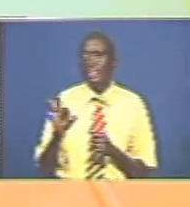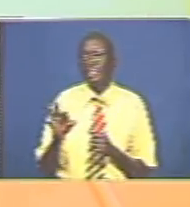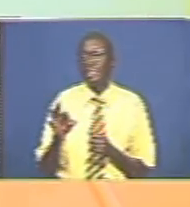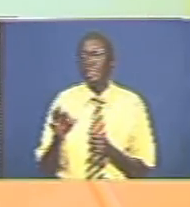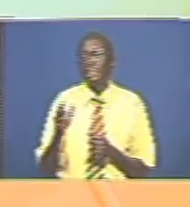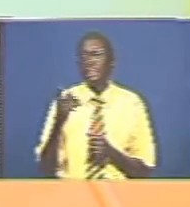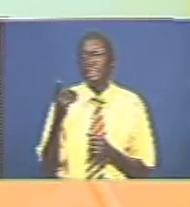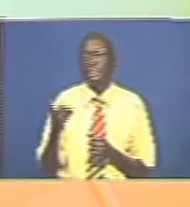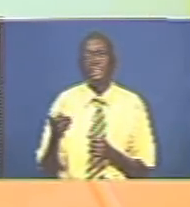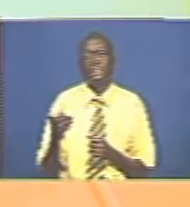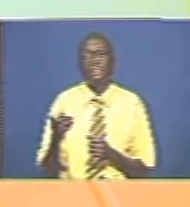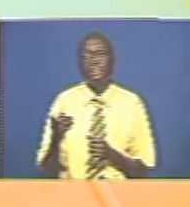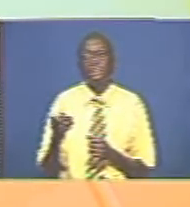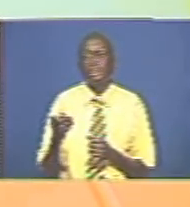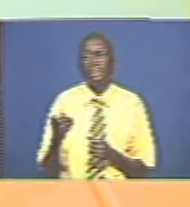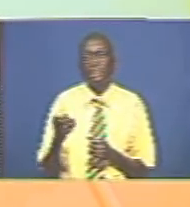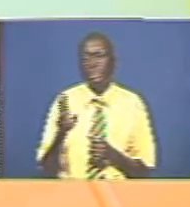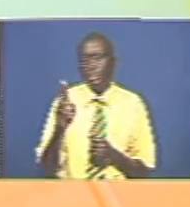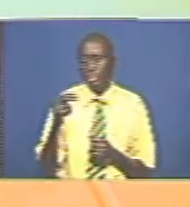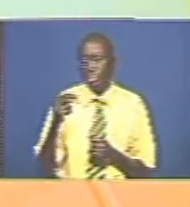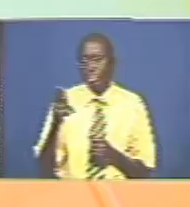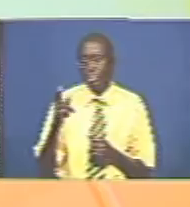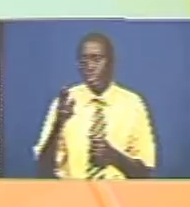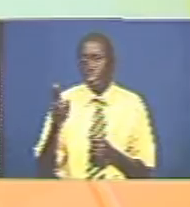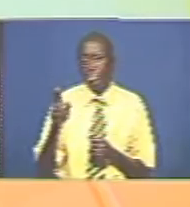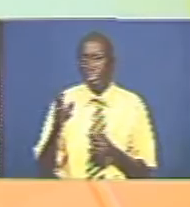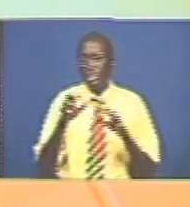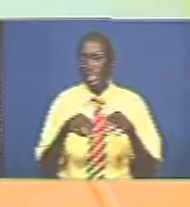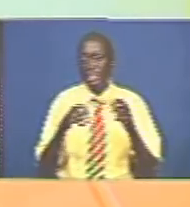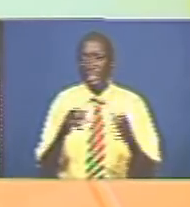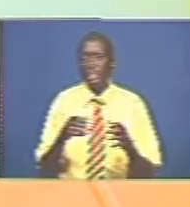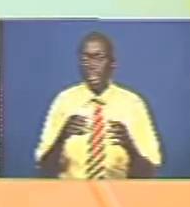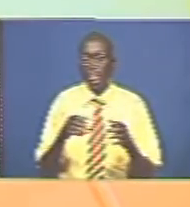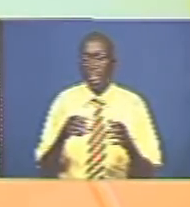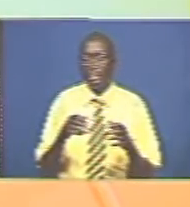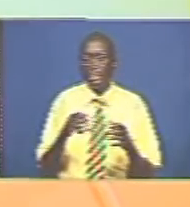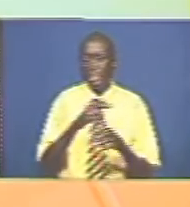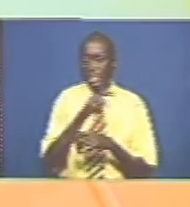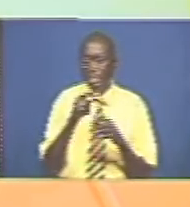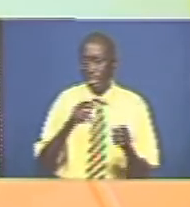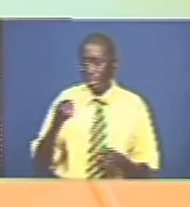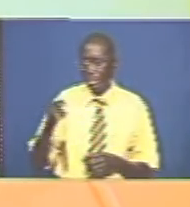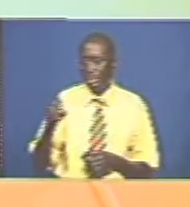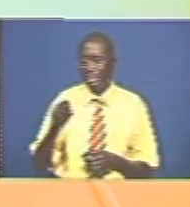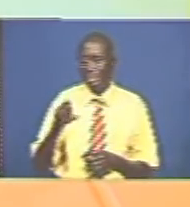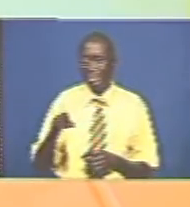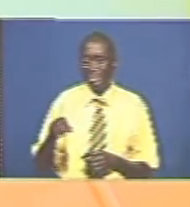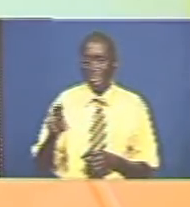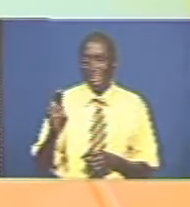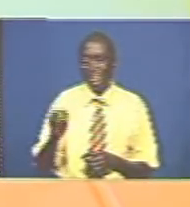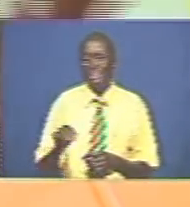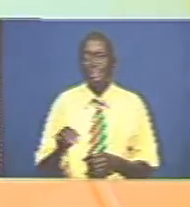pia. Ndiyo. Uhuru Gardens iko chini ya Makavazi ya kitaifa. Ndiyo. Naona hata mimi naelewa